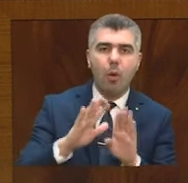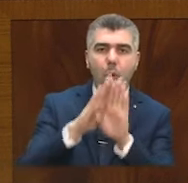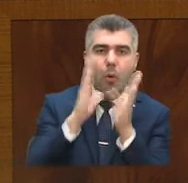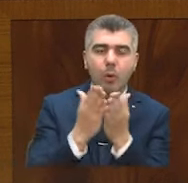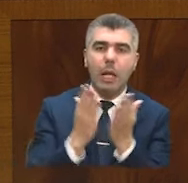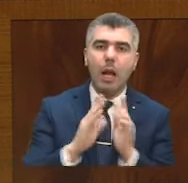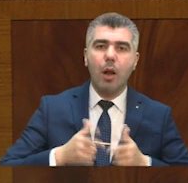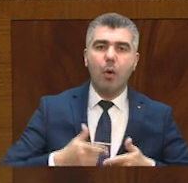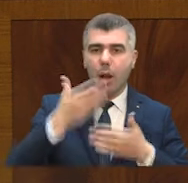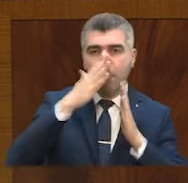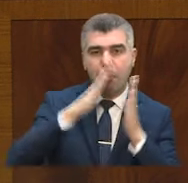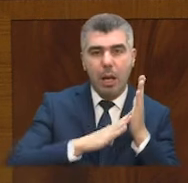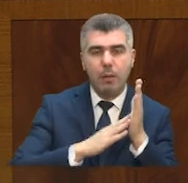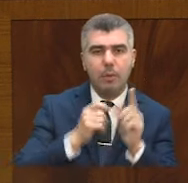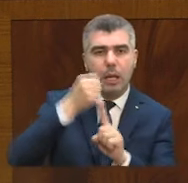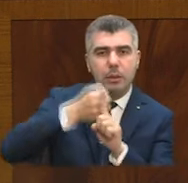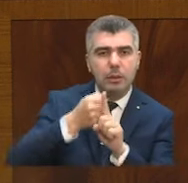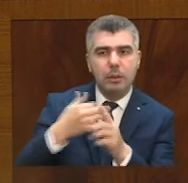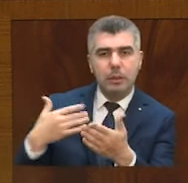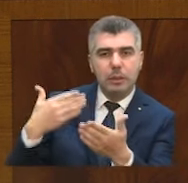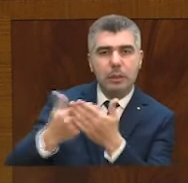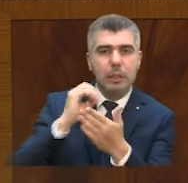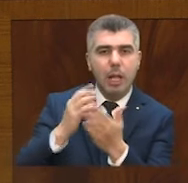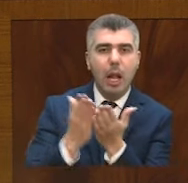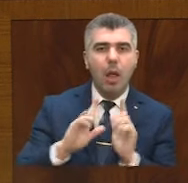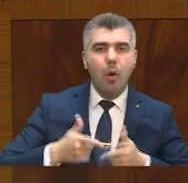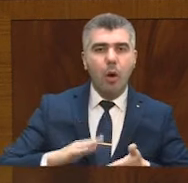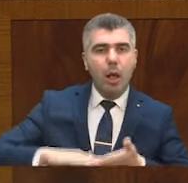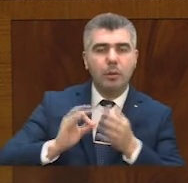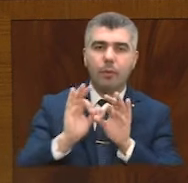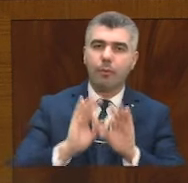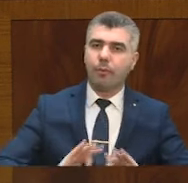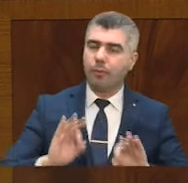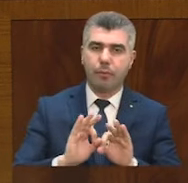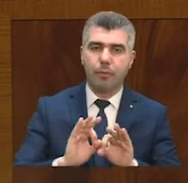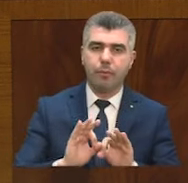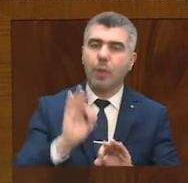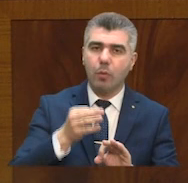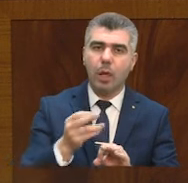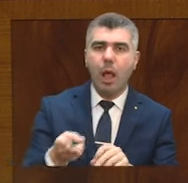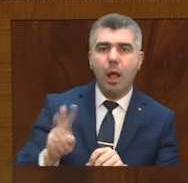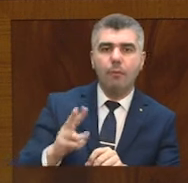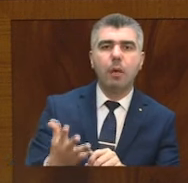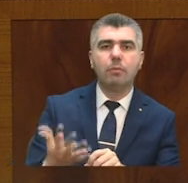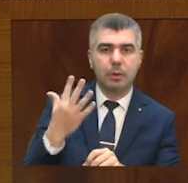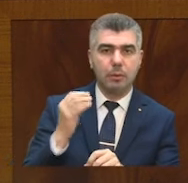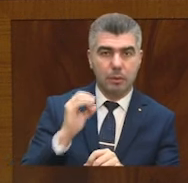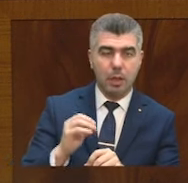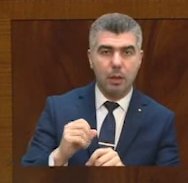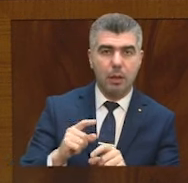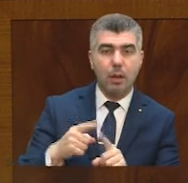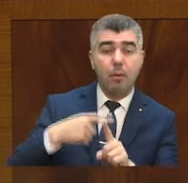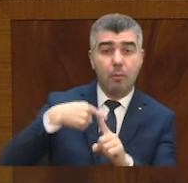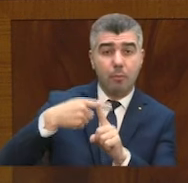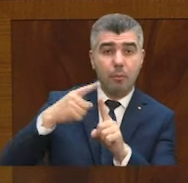التربويه ونسف لكل جهود اعاده الاعتبار لمدرسه الوطنيه طيب قلتم 1500 درهم وملي عندكم القدره باش تعبوا